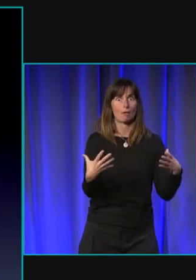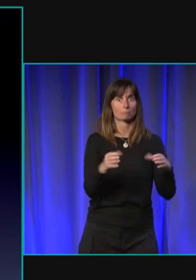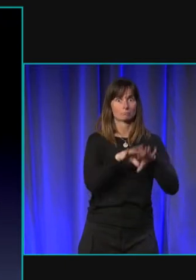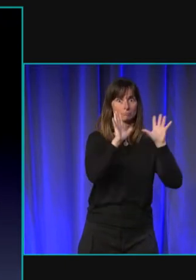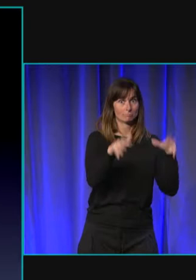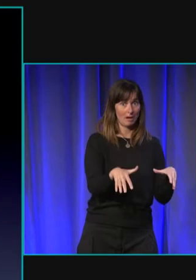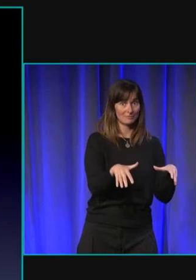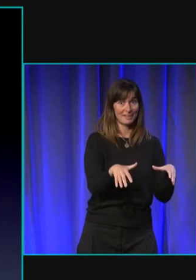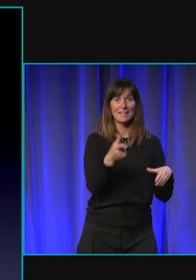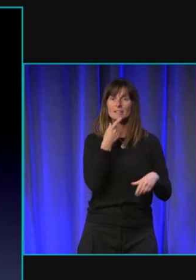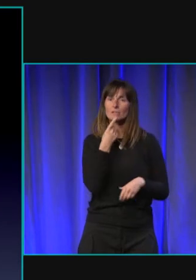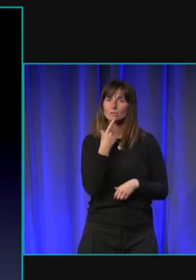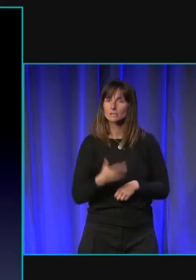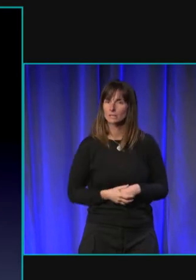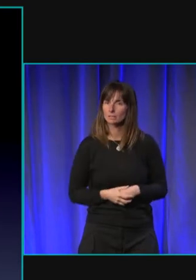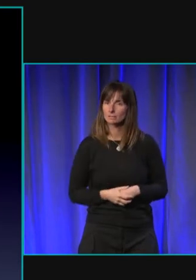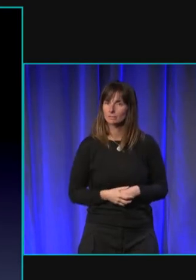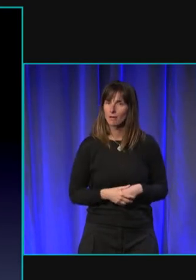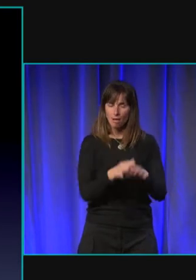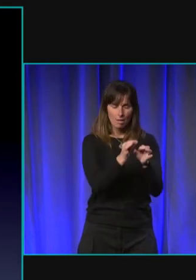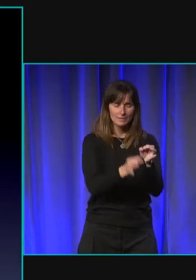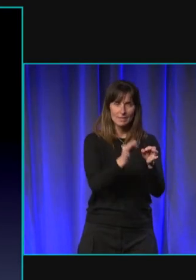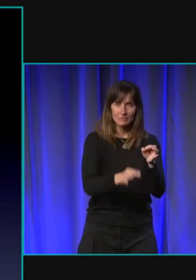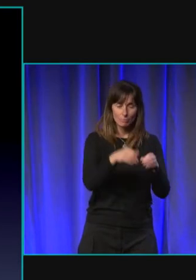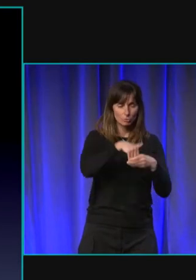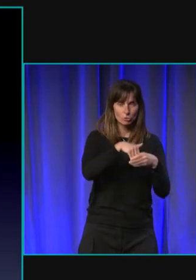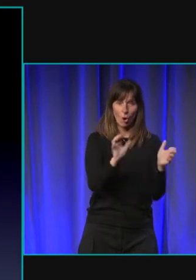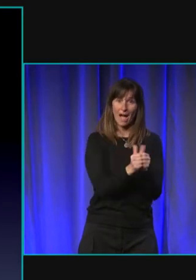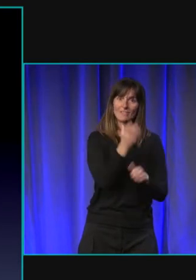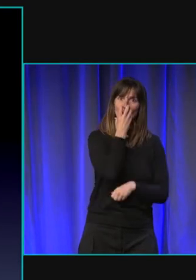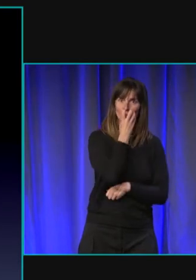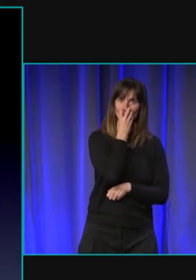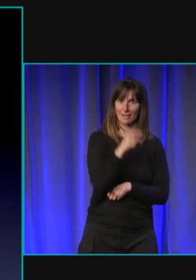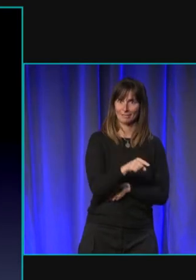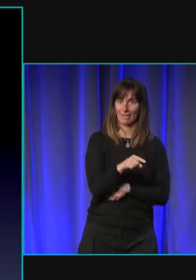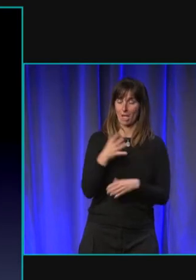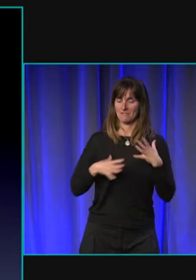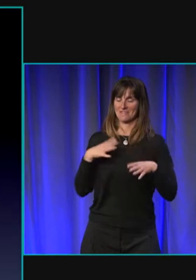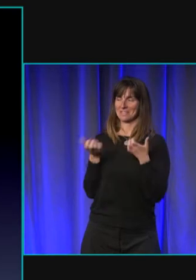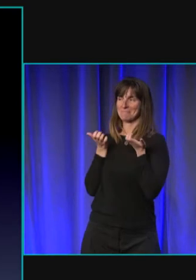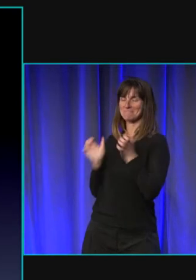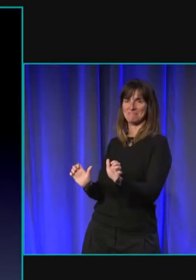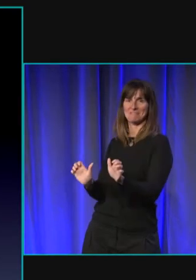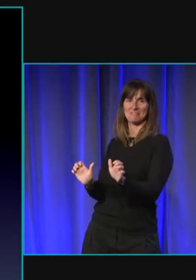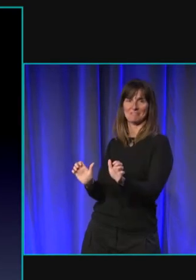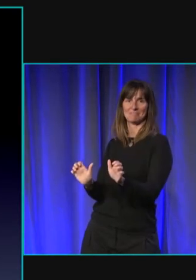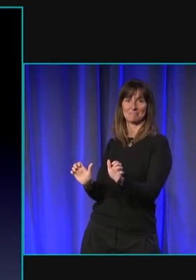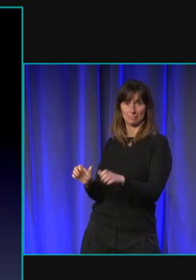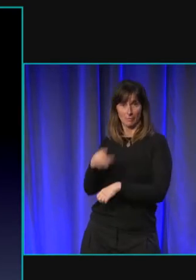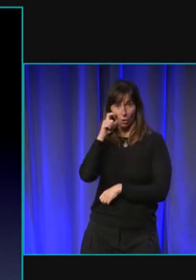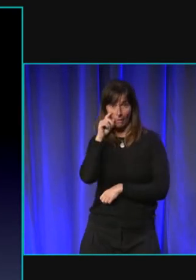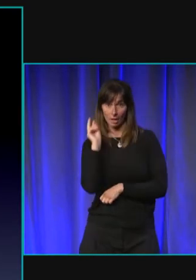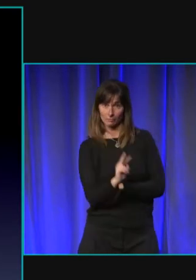c'est-à-dire de fibres très oxydatives qui sont résistantes à la fatigue. Donc, vous voyez qu'il y a plus